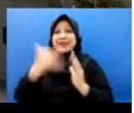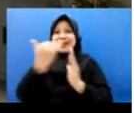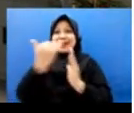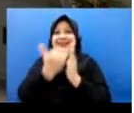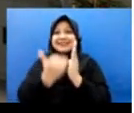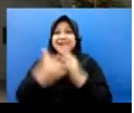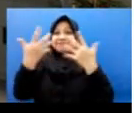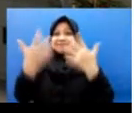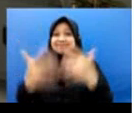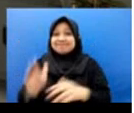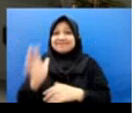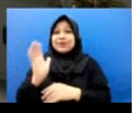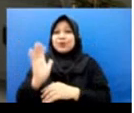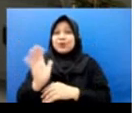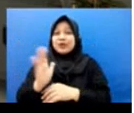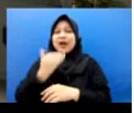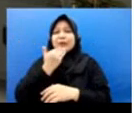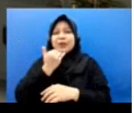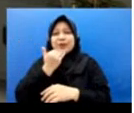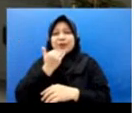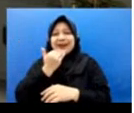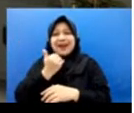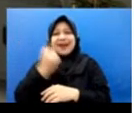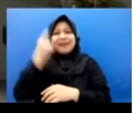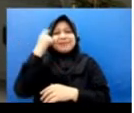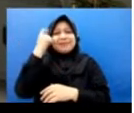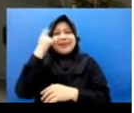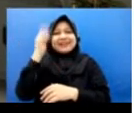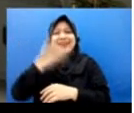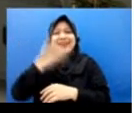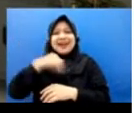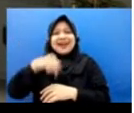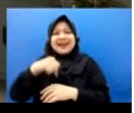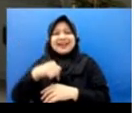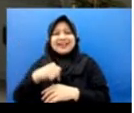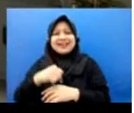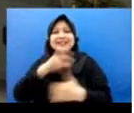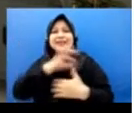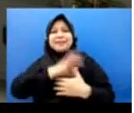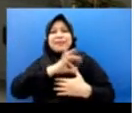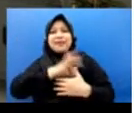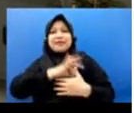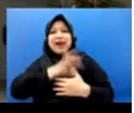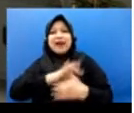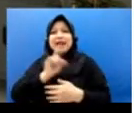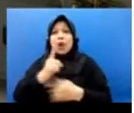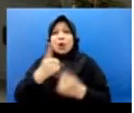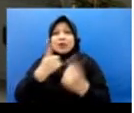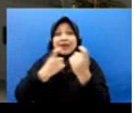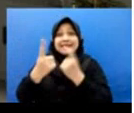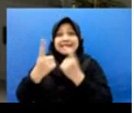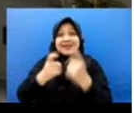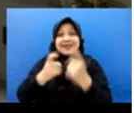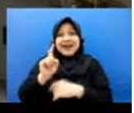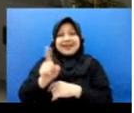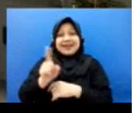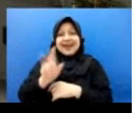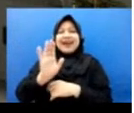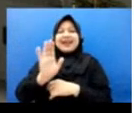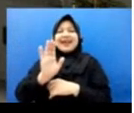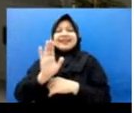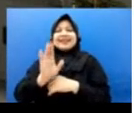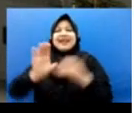pelajaran hari ini berguna dan bermanfaat bagi Bapak dan Ibu. Jika ada pertanyaan, silakan kita bahas di kelompok